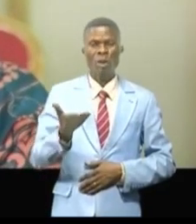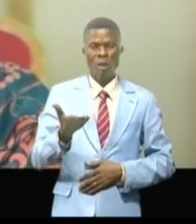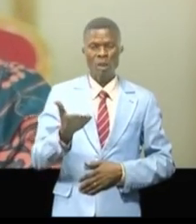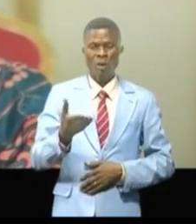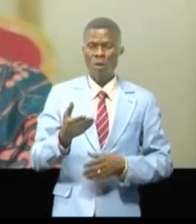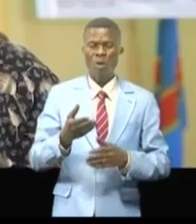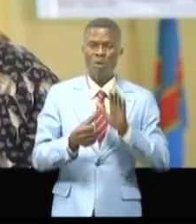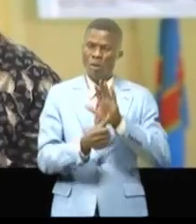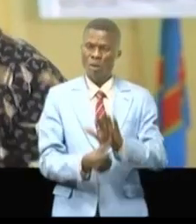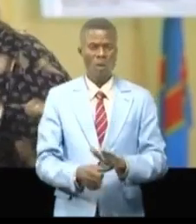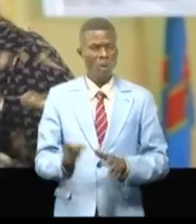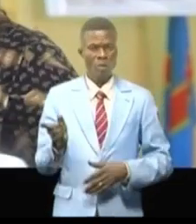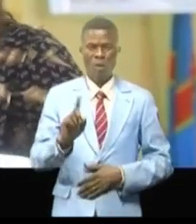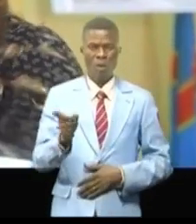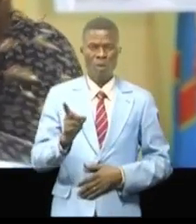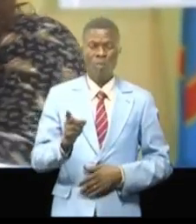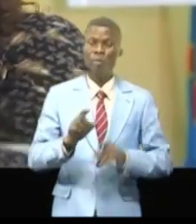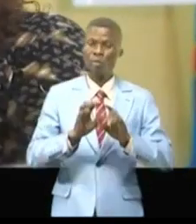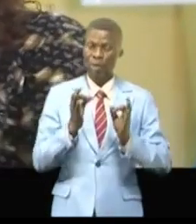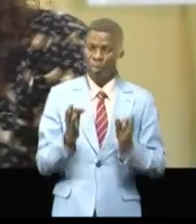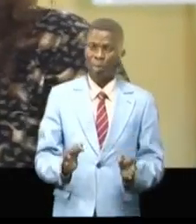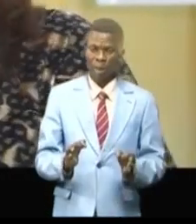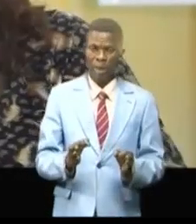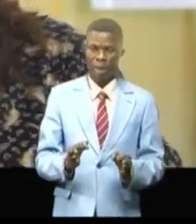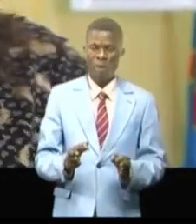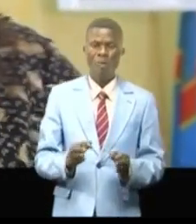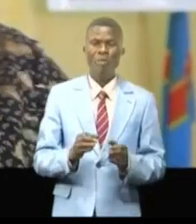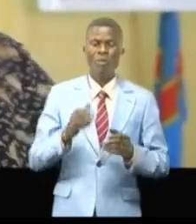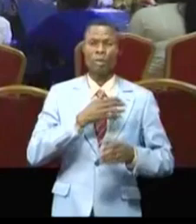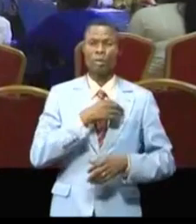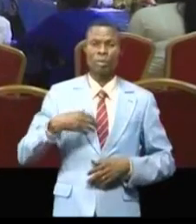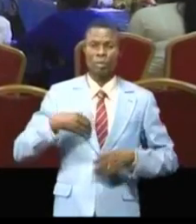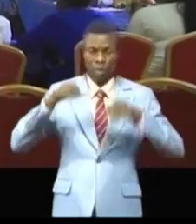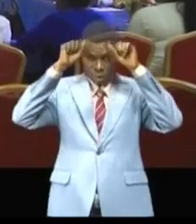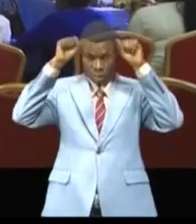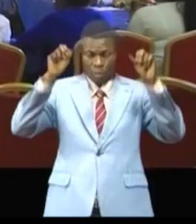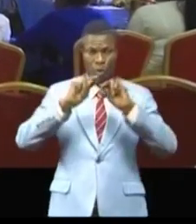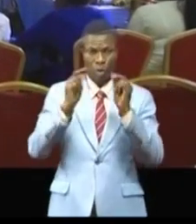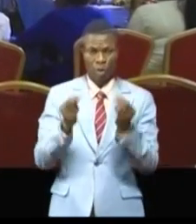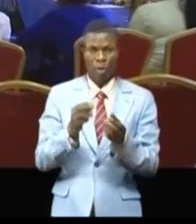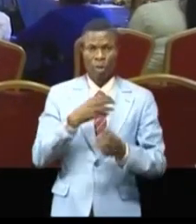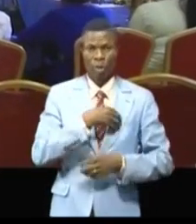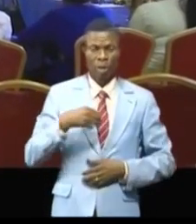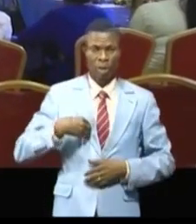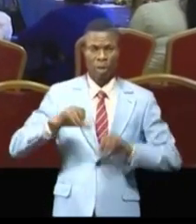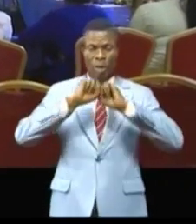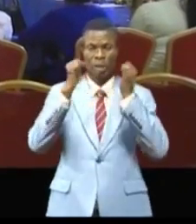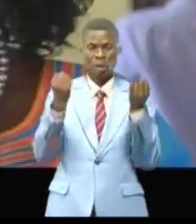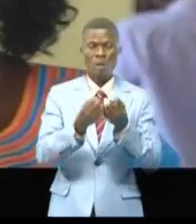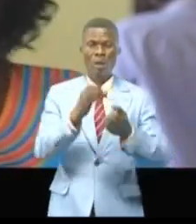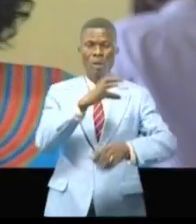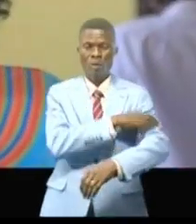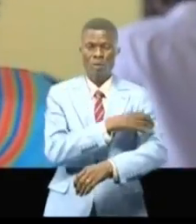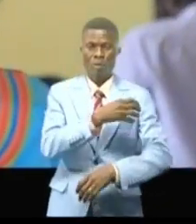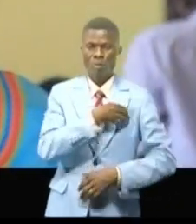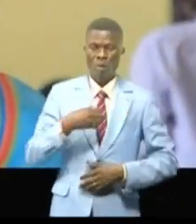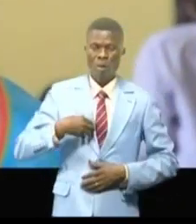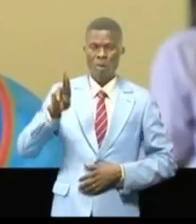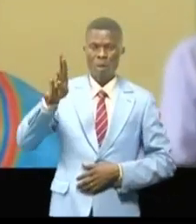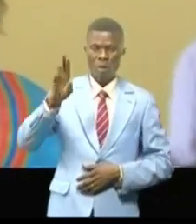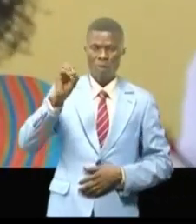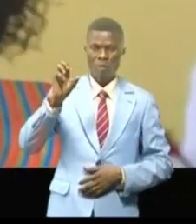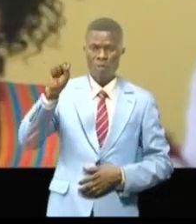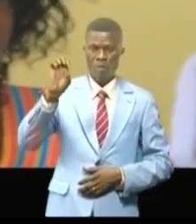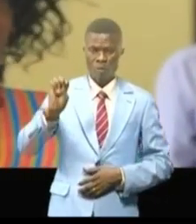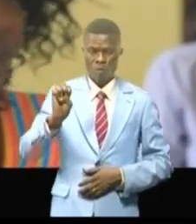doit pas être abstraite, mais plutôt concrète. La présidente de la Synergie des femmes de la société civile, Rose Mouchanga, a